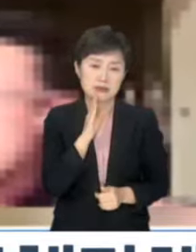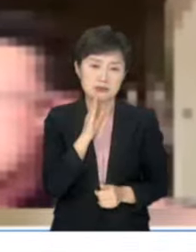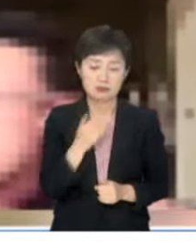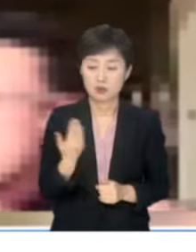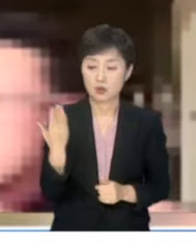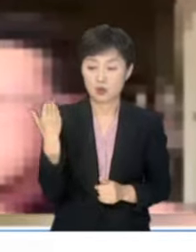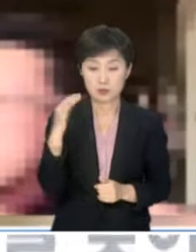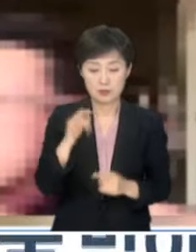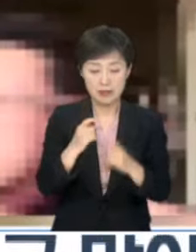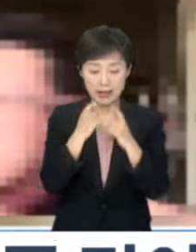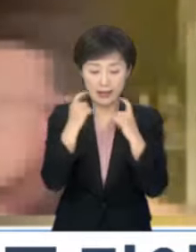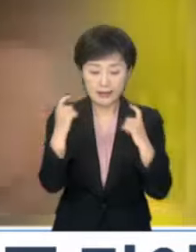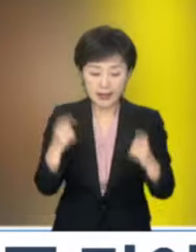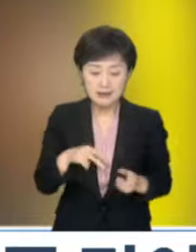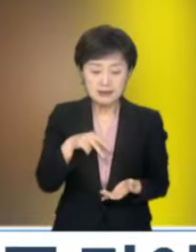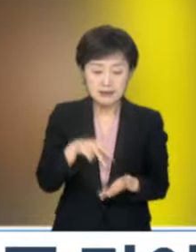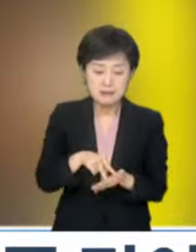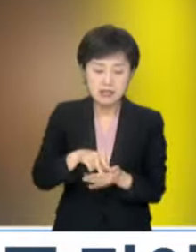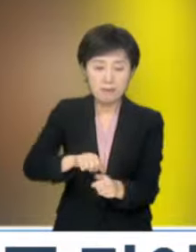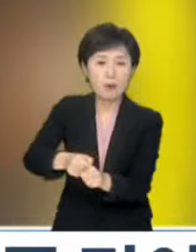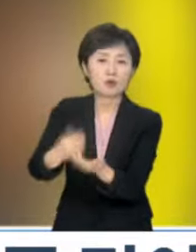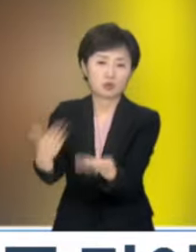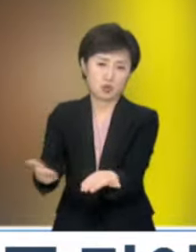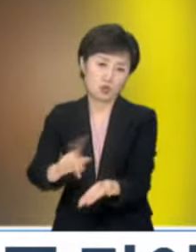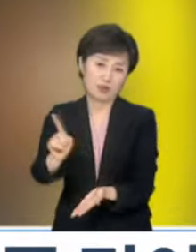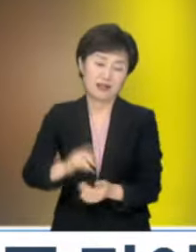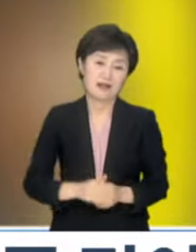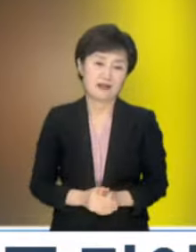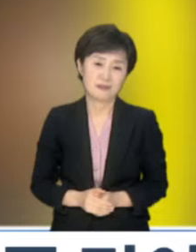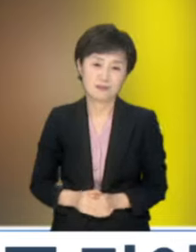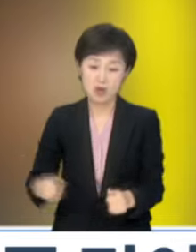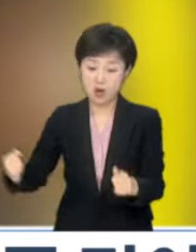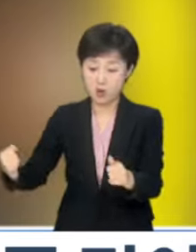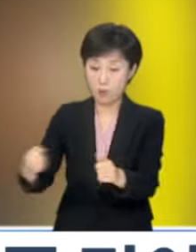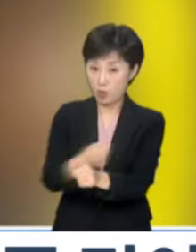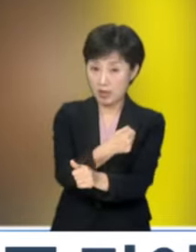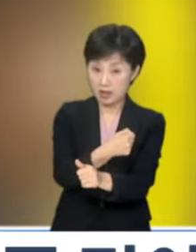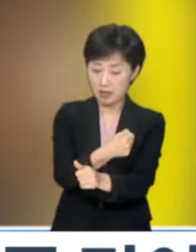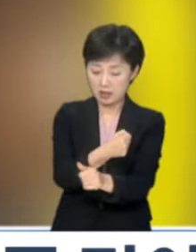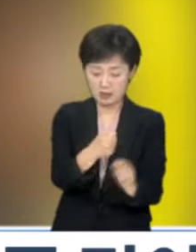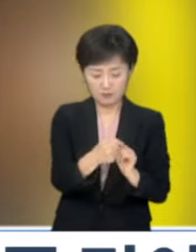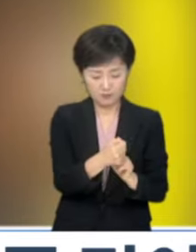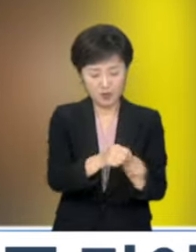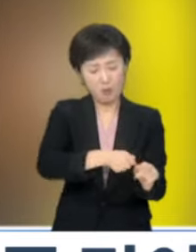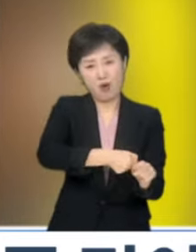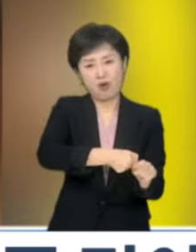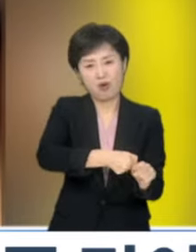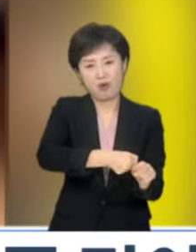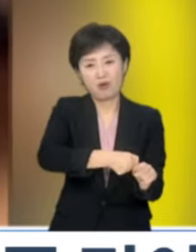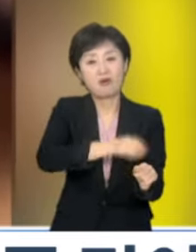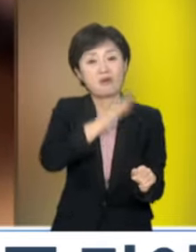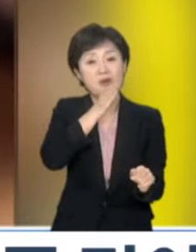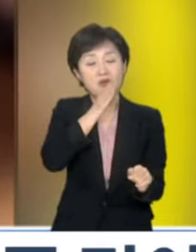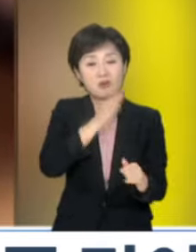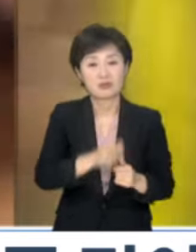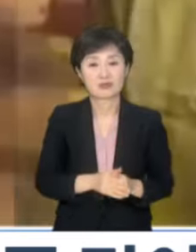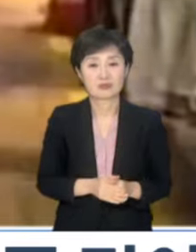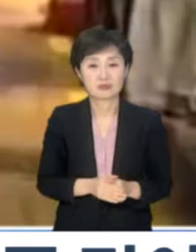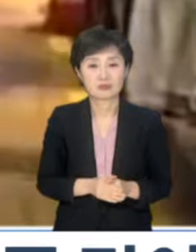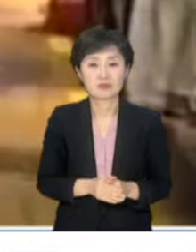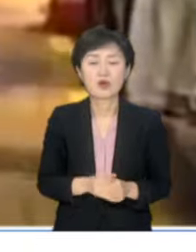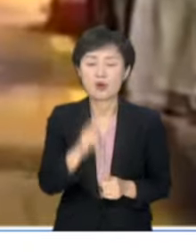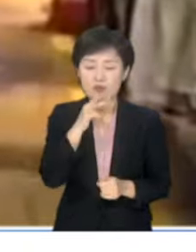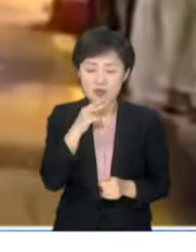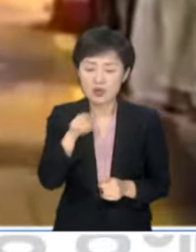대한 이슈거든요. 그런데 네. 예. 어쨌든 폭행 자체는 그 경위를 불문하고 폭행죄로서 처벌을 받게 됩니다. 물론 뭐